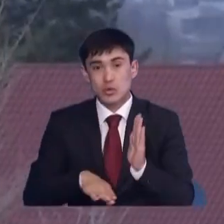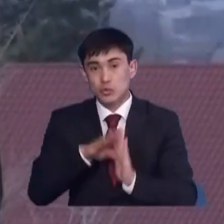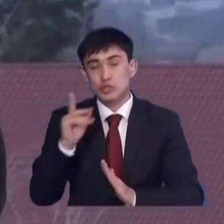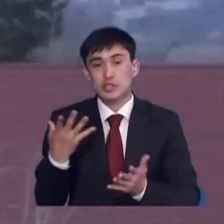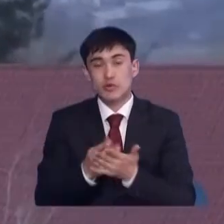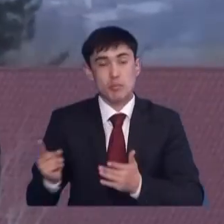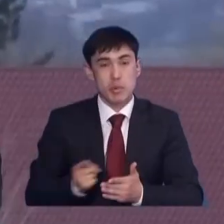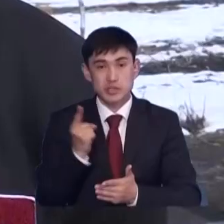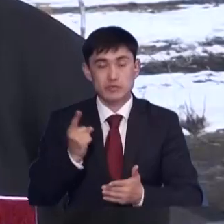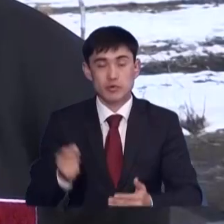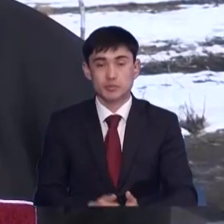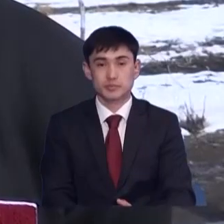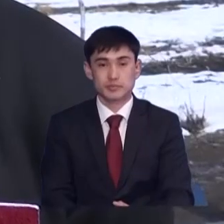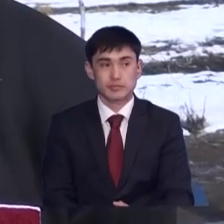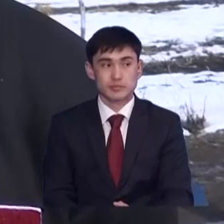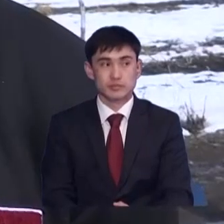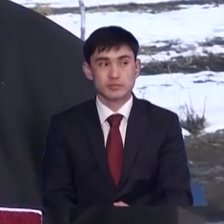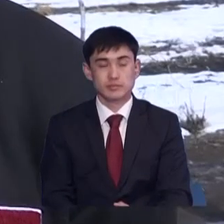мастерство наездника.